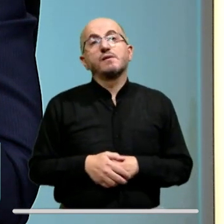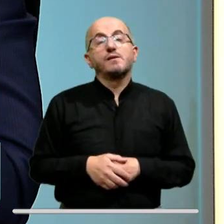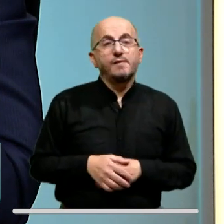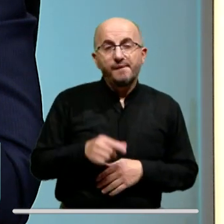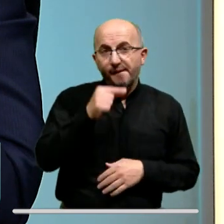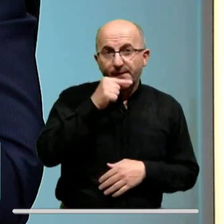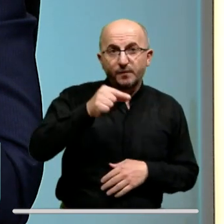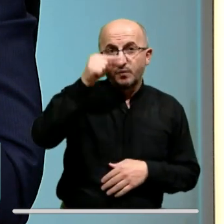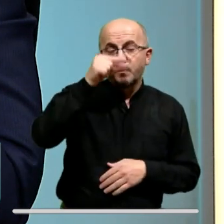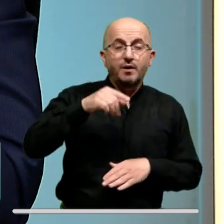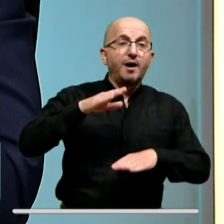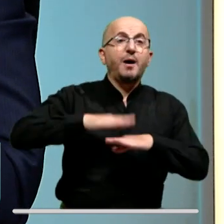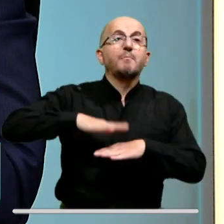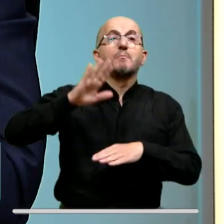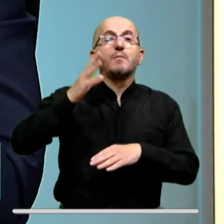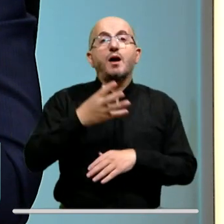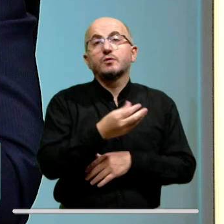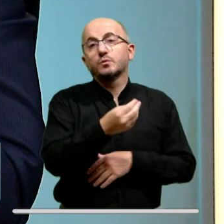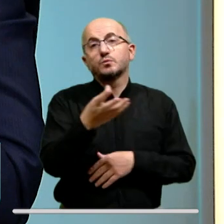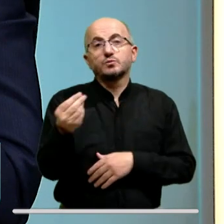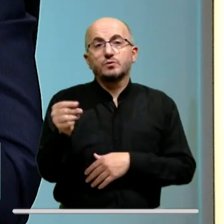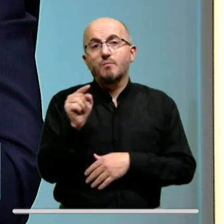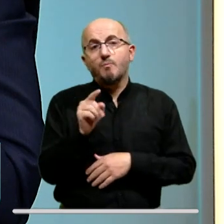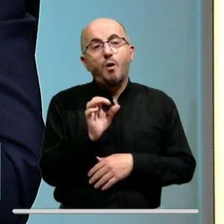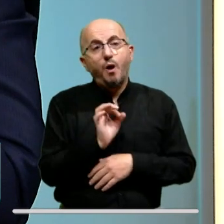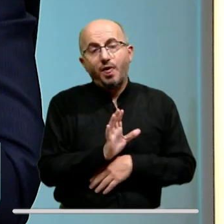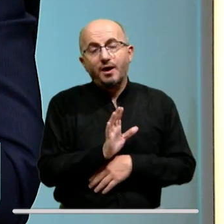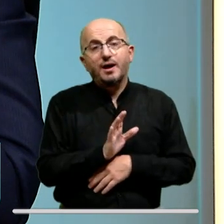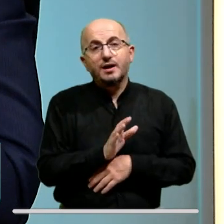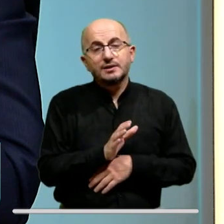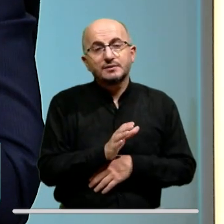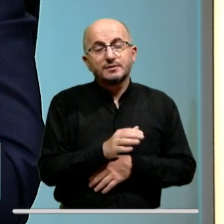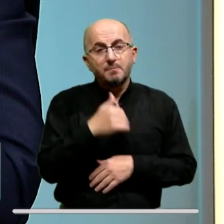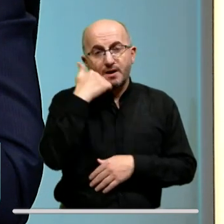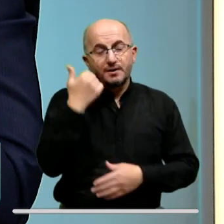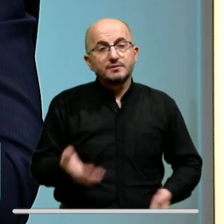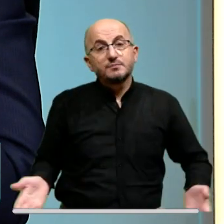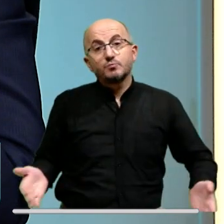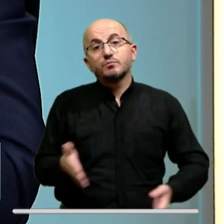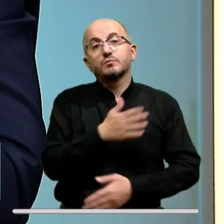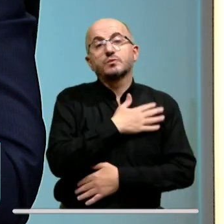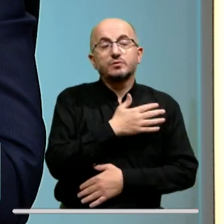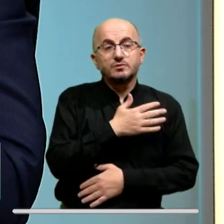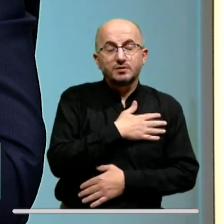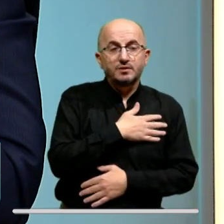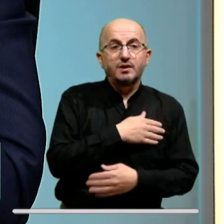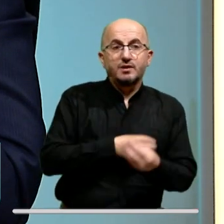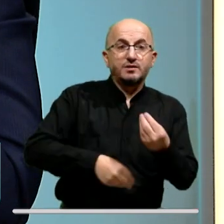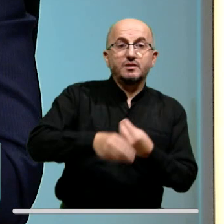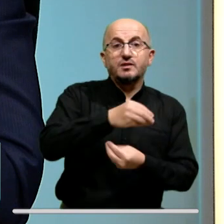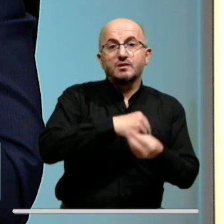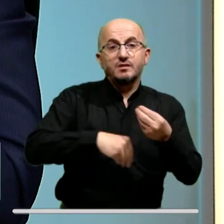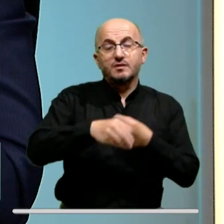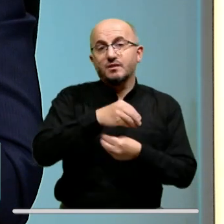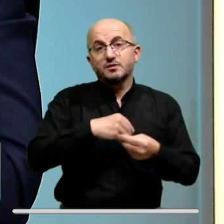umre yapmayanların çoğu bunu bu şekilde yani ihram bezlerini bürünerek bu şekilde